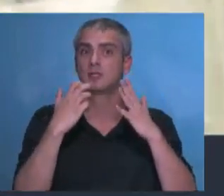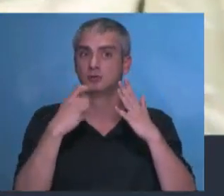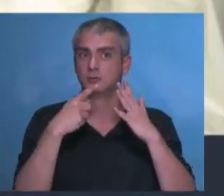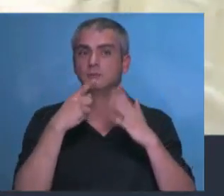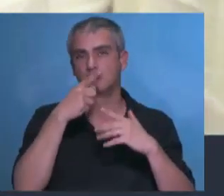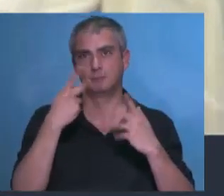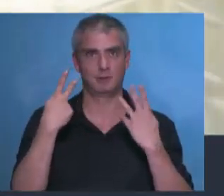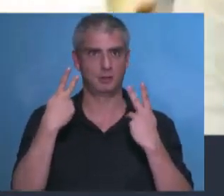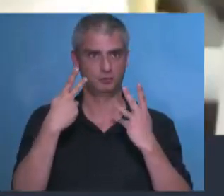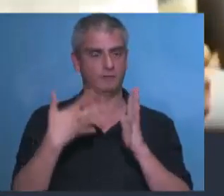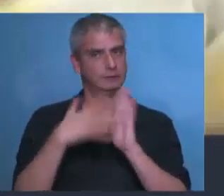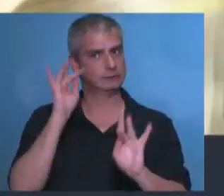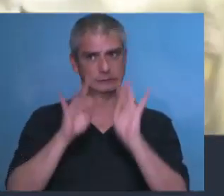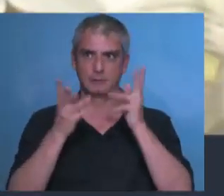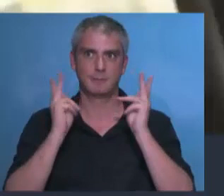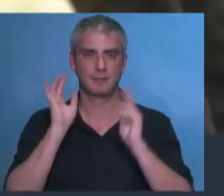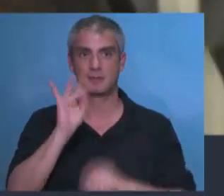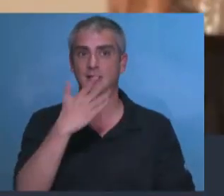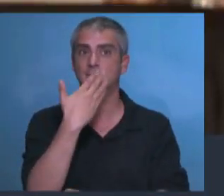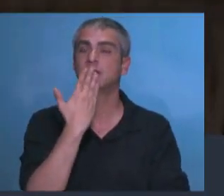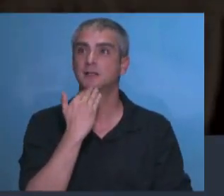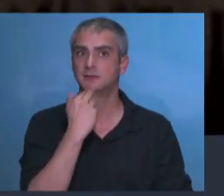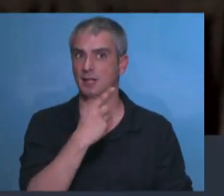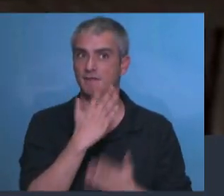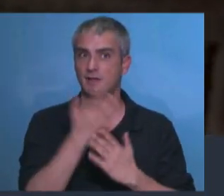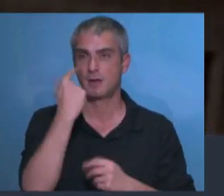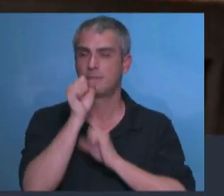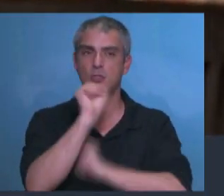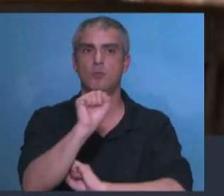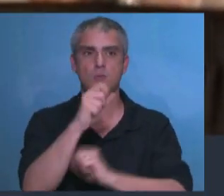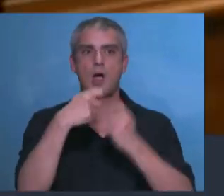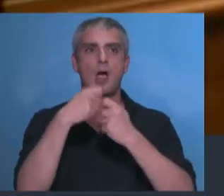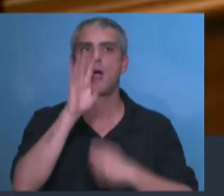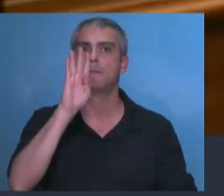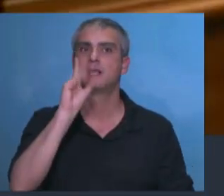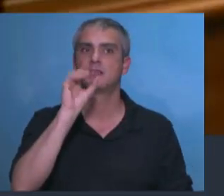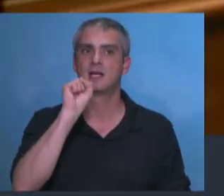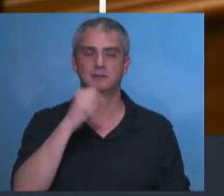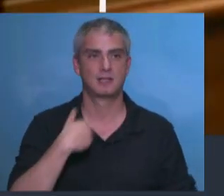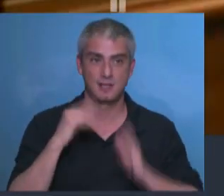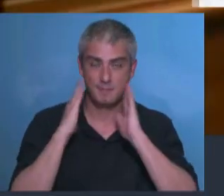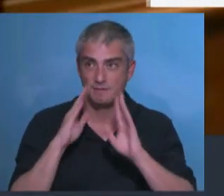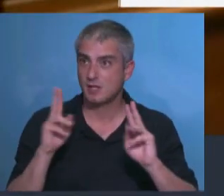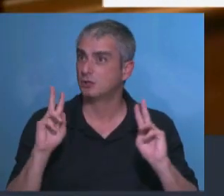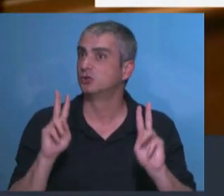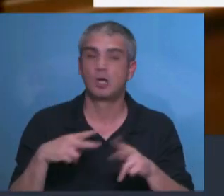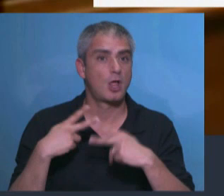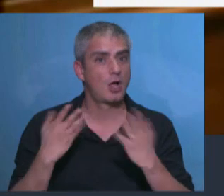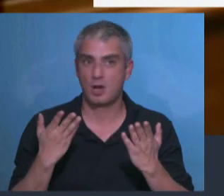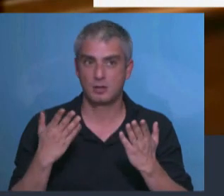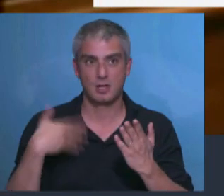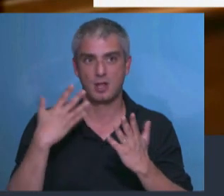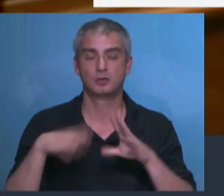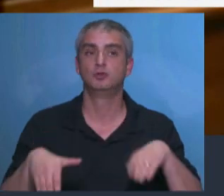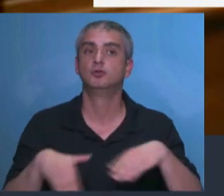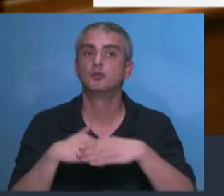היא נחשבת למבקרת חריפה במיוחד של ישראל, והביעה בעבר תמיכה בתנועת BDS. I do believe that you never get to having